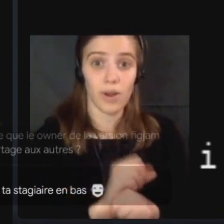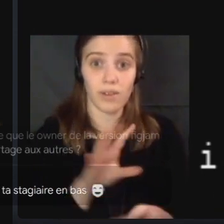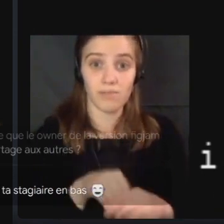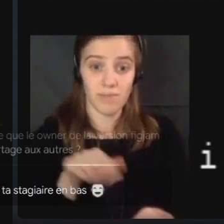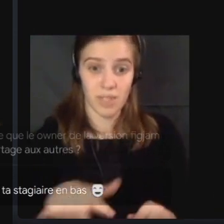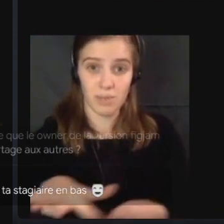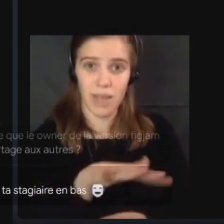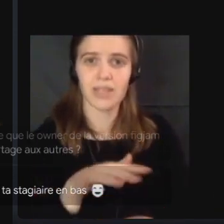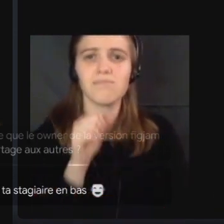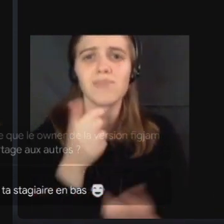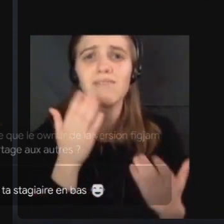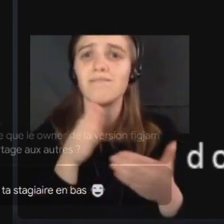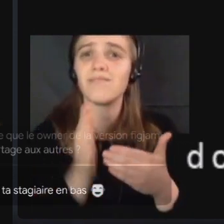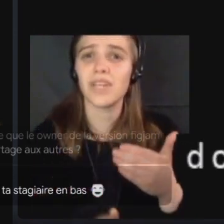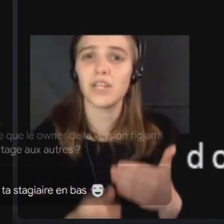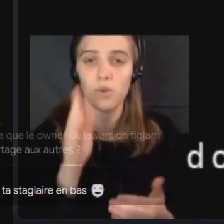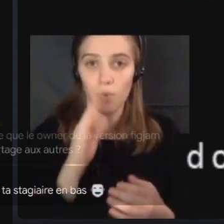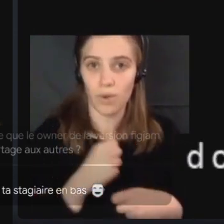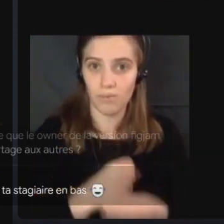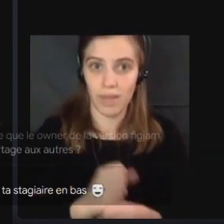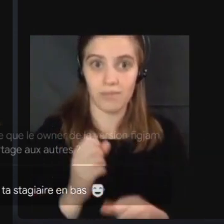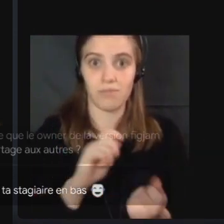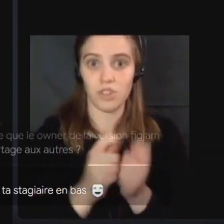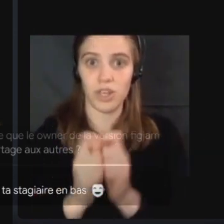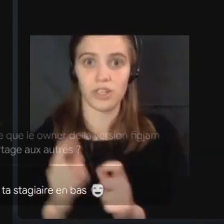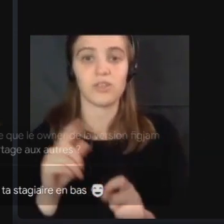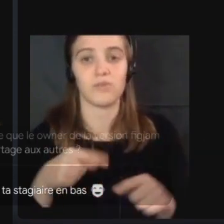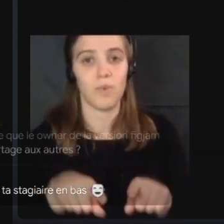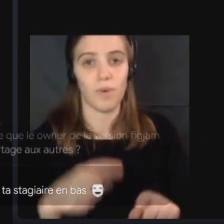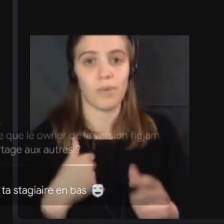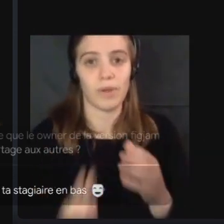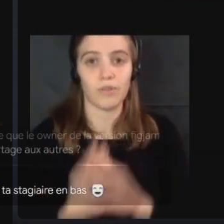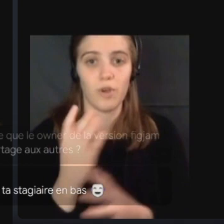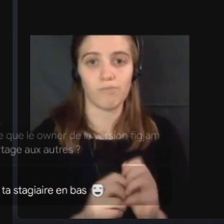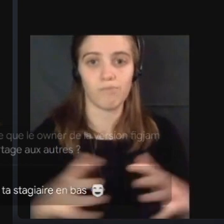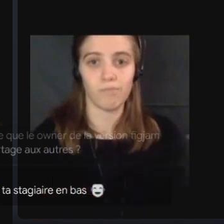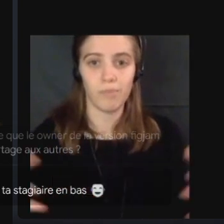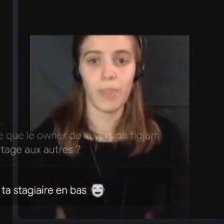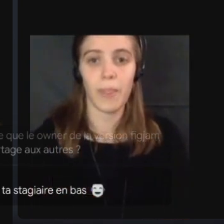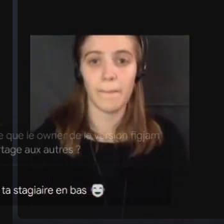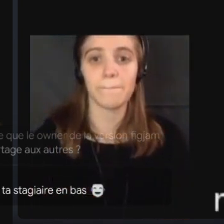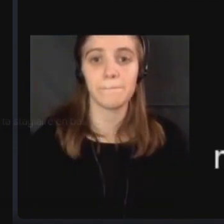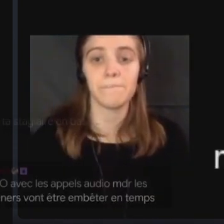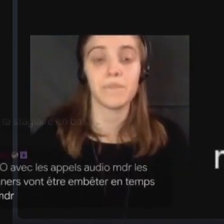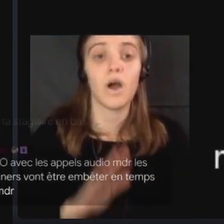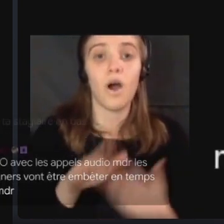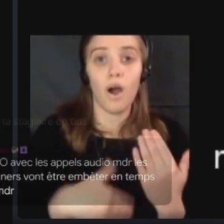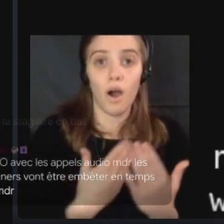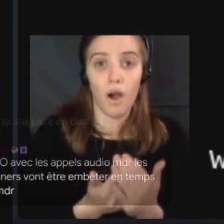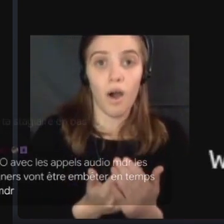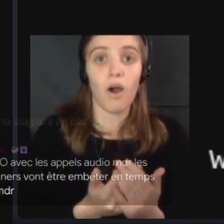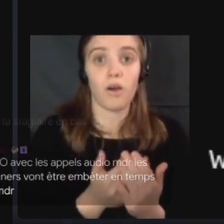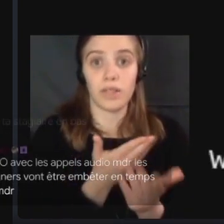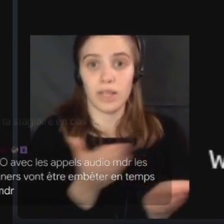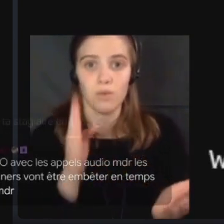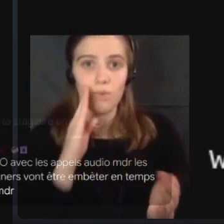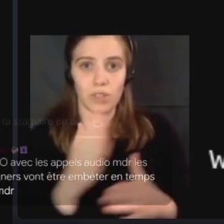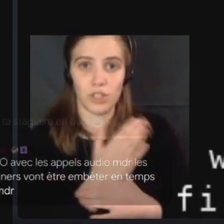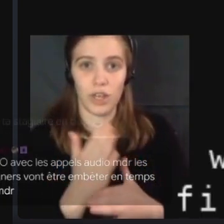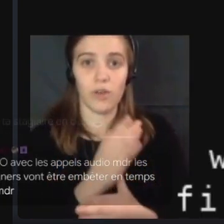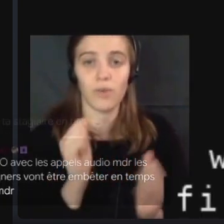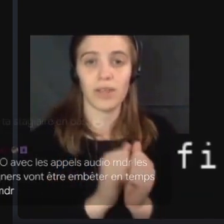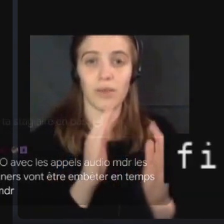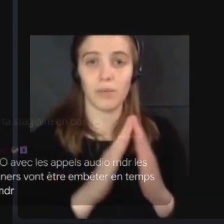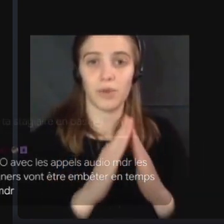etc., etc. Donc, attention aussi à remettre ça dans le contexte, ça va devenir un outil payant puisqu'il commence à répondre à beaucoup de problématiques d'entreprise,